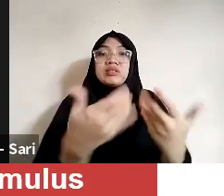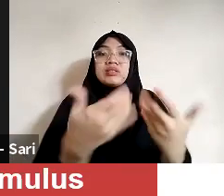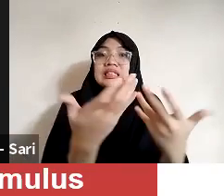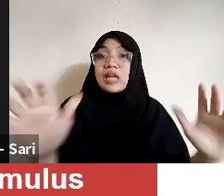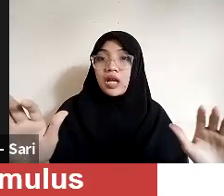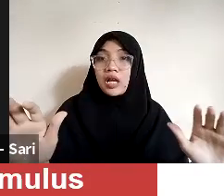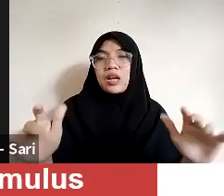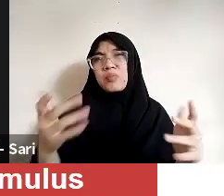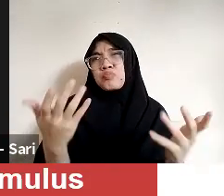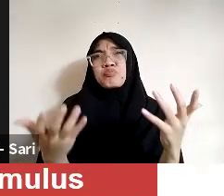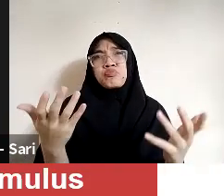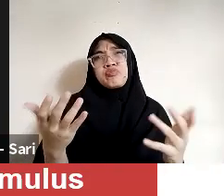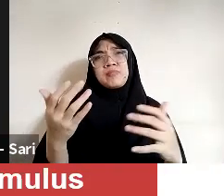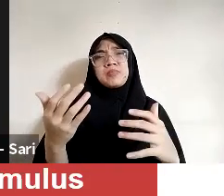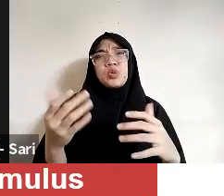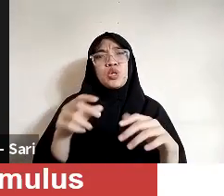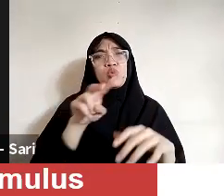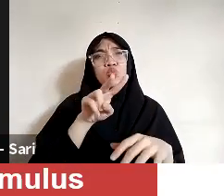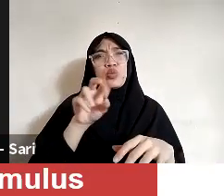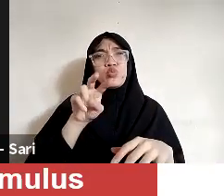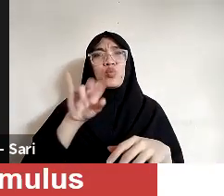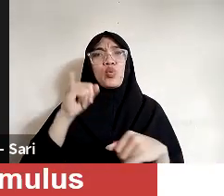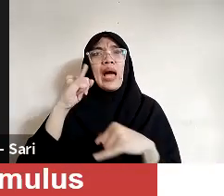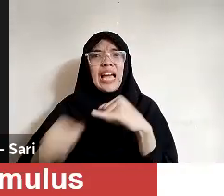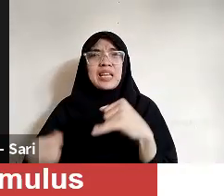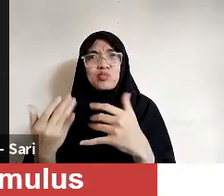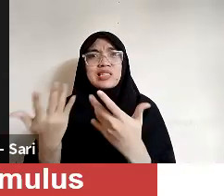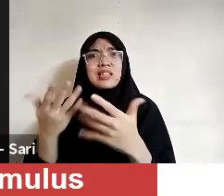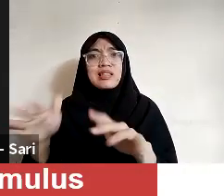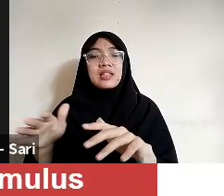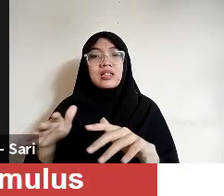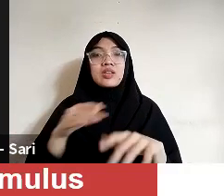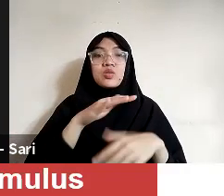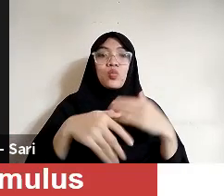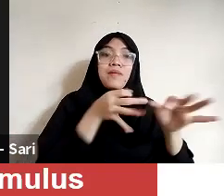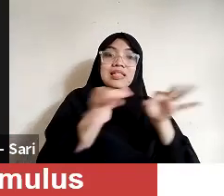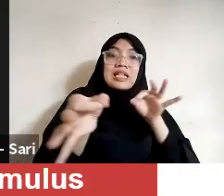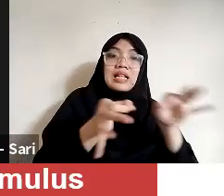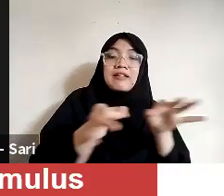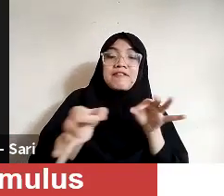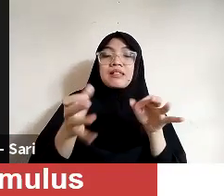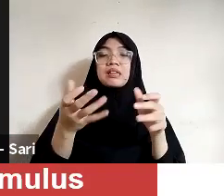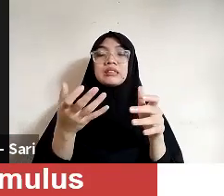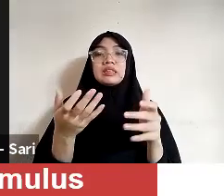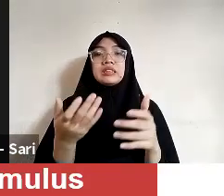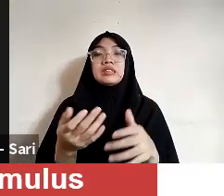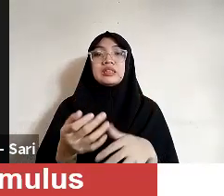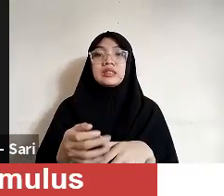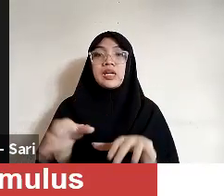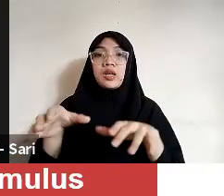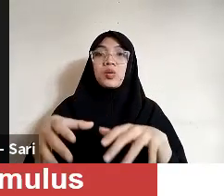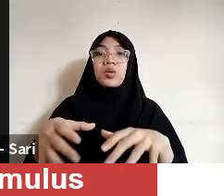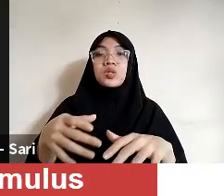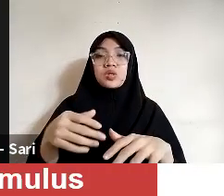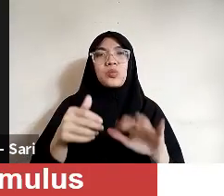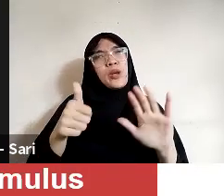ataupun sampai akhir 2020, sehingga berbagai fasilitas support itu adalah 6 bulan atau